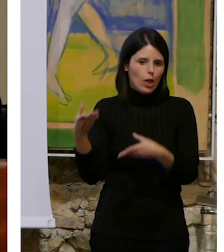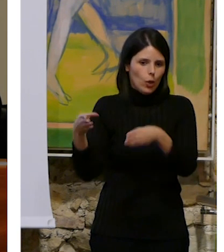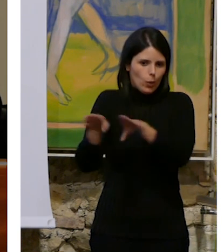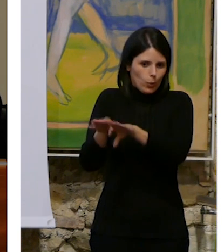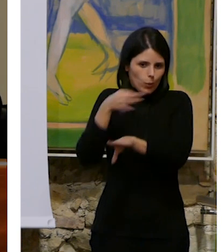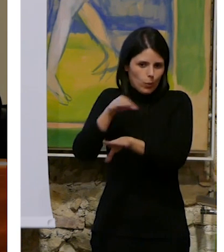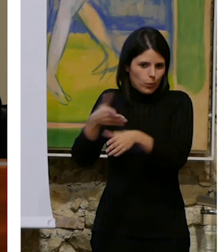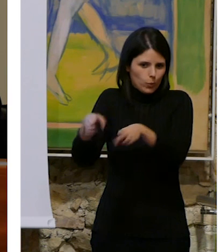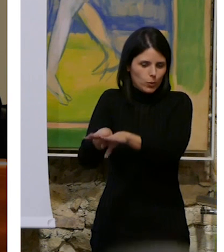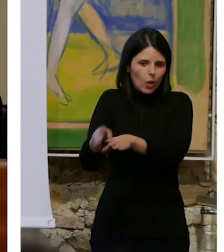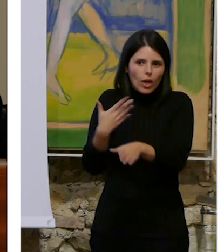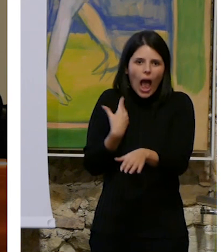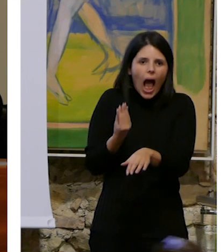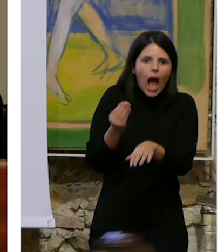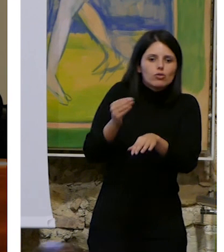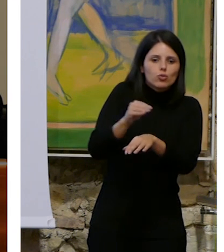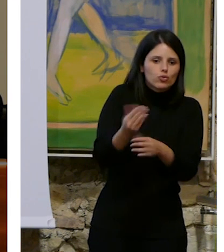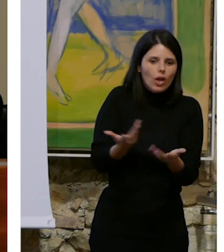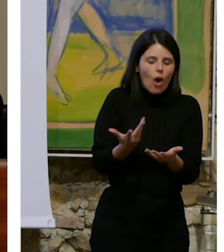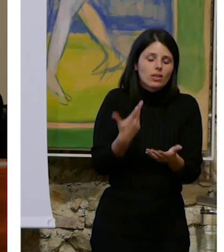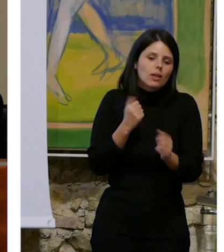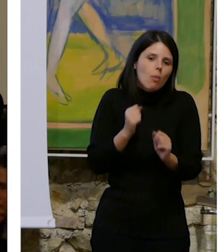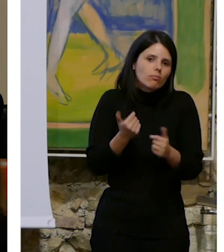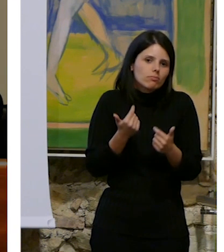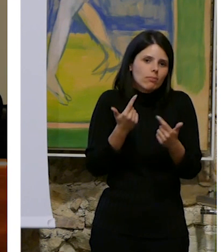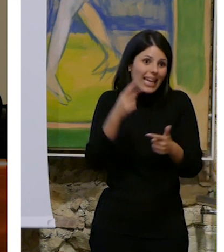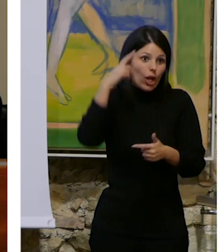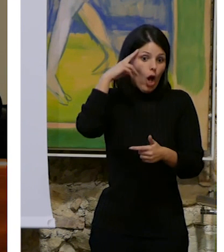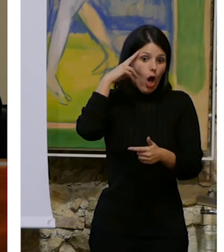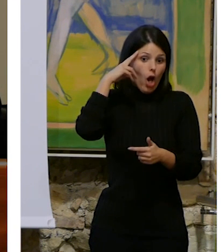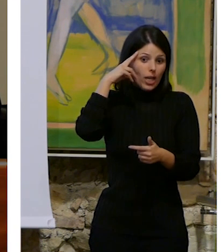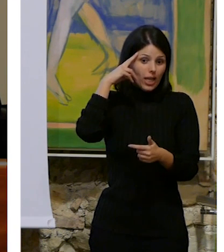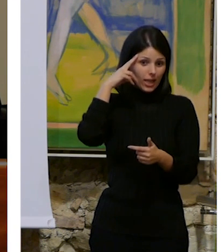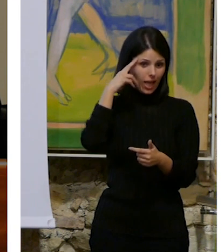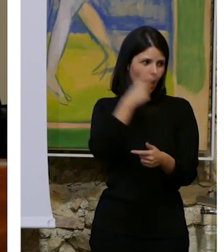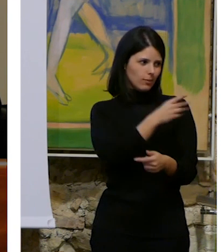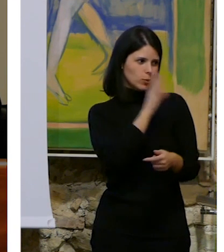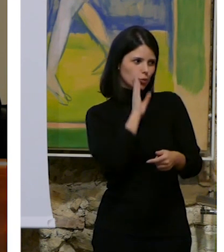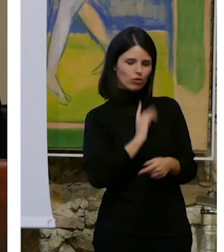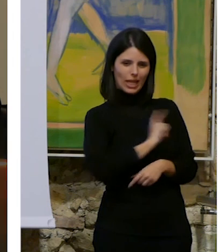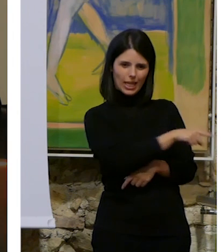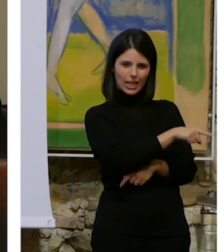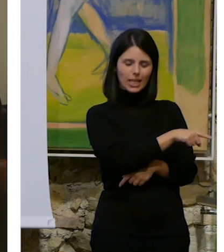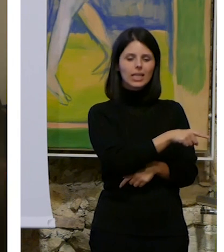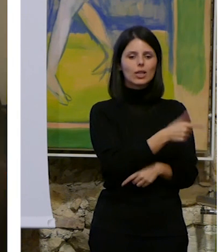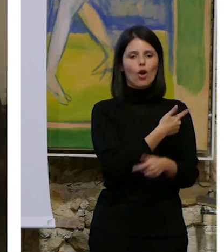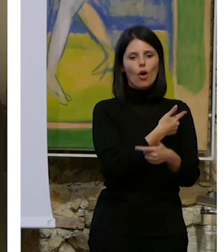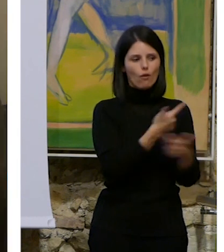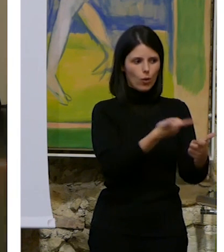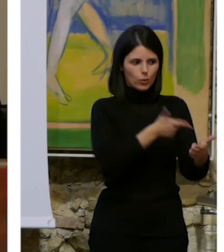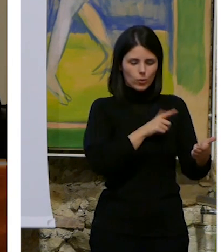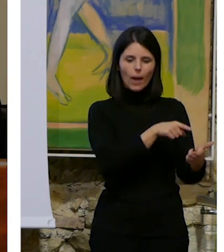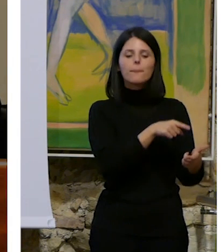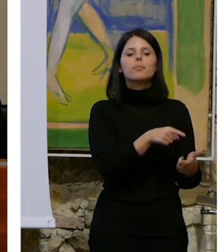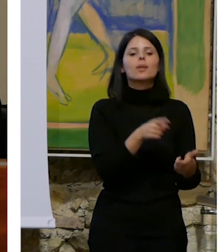io? Cosa posso aggiungere? Posso solo ricordare, appunto, che qualcuno me lo stava suggerendo, fortunatamente io qui